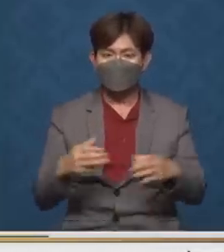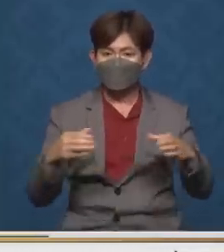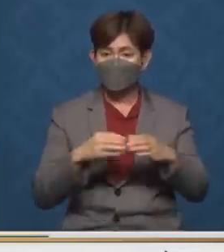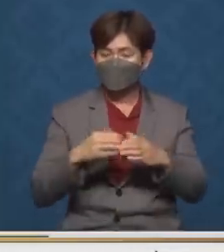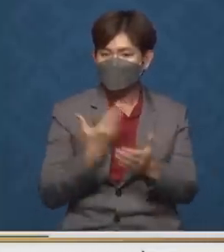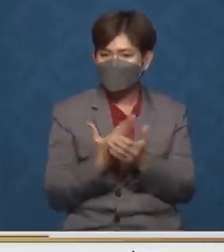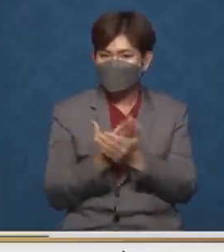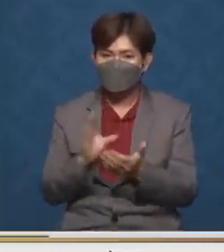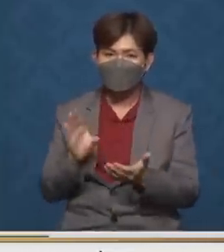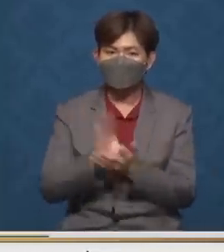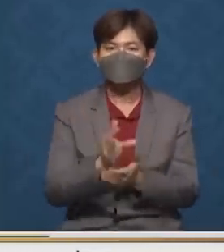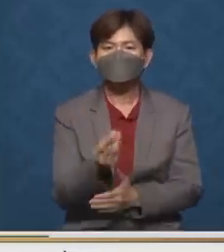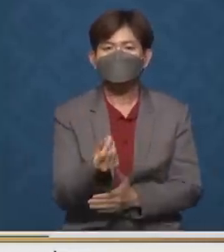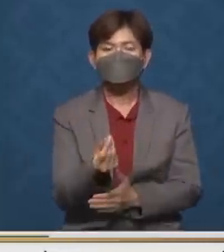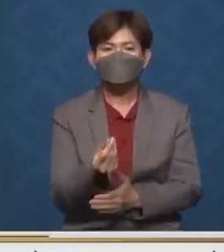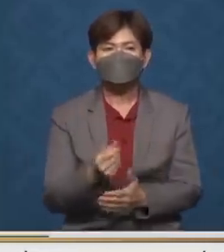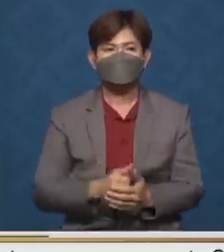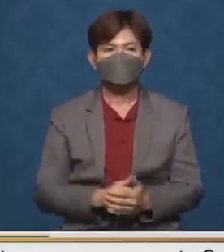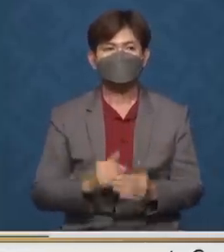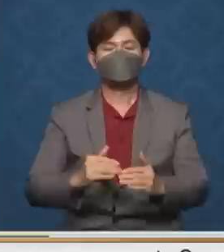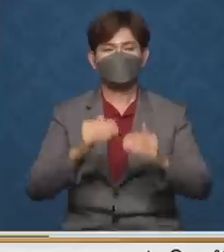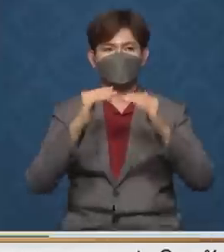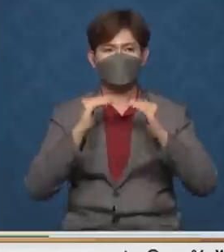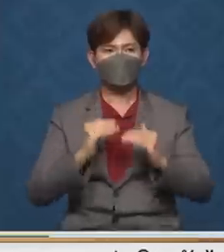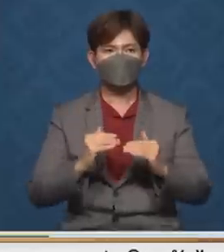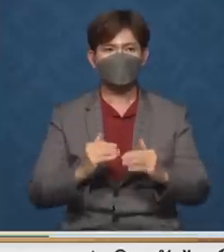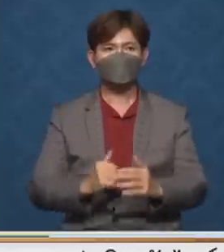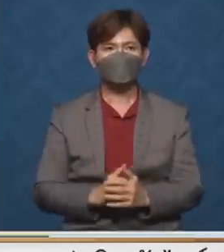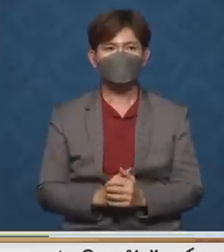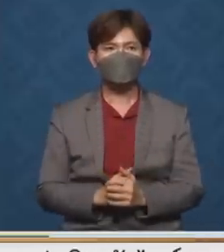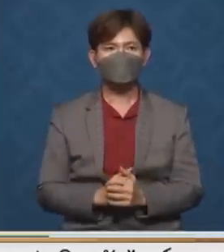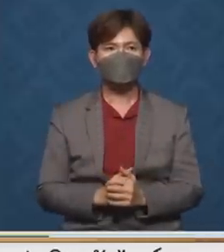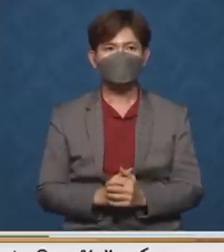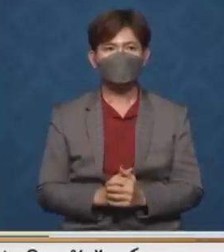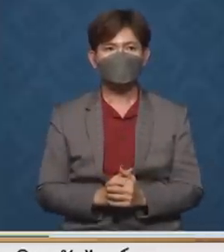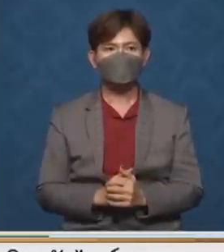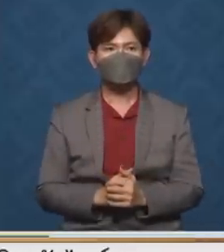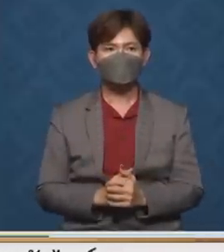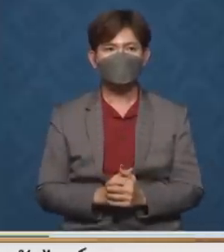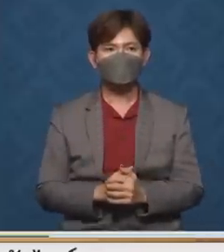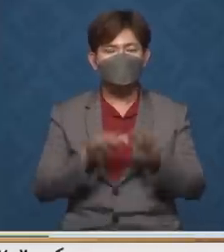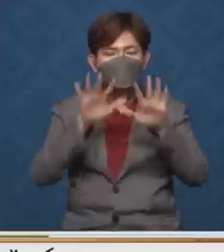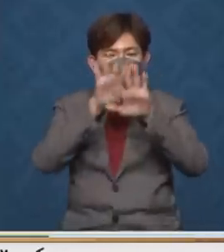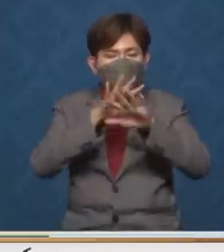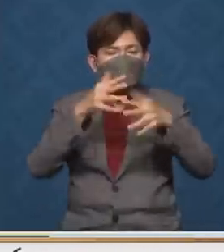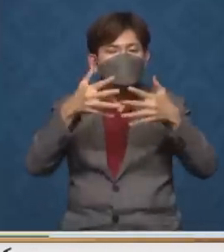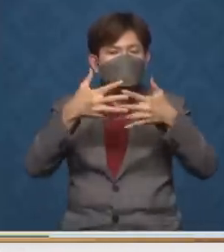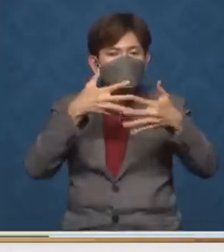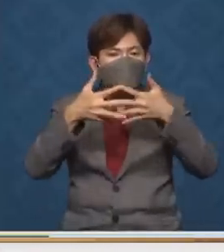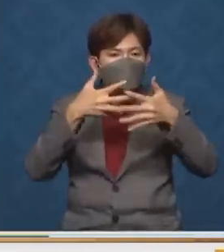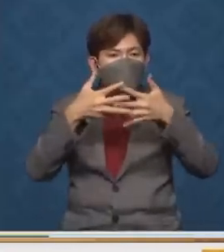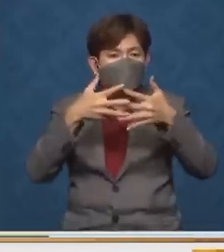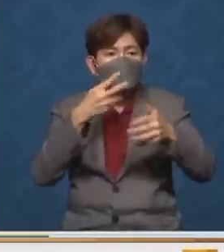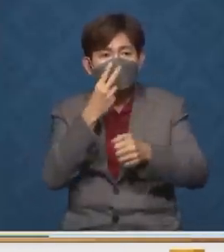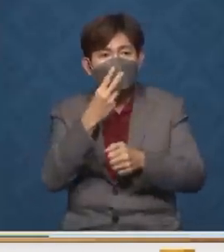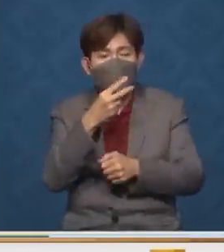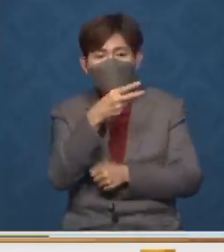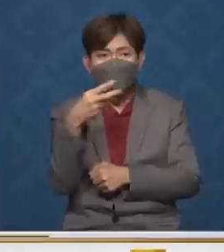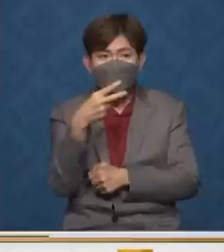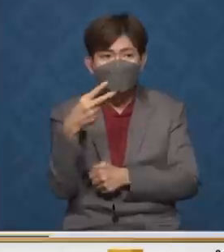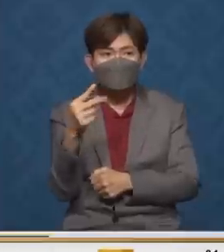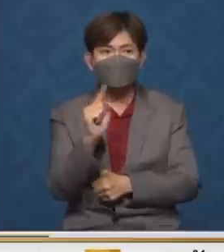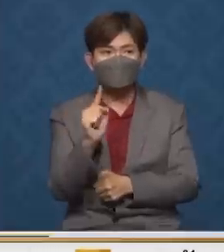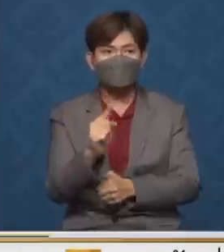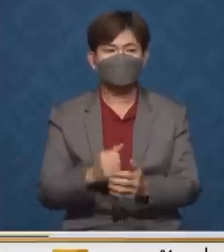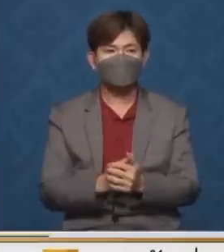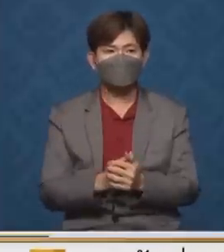บประมาณมากแค่ไหนต่ไปครับงานต่อไปเป็นแบบเท่าๆท่านประทานเห็น favor่านค่อความท่านนะครับข้อความ